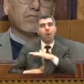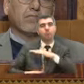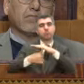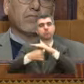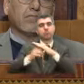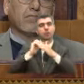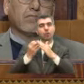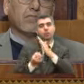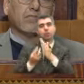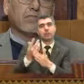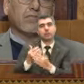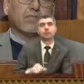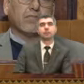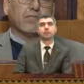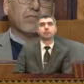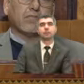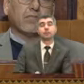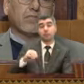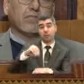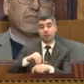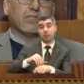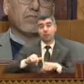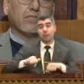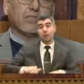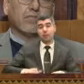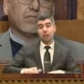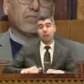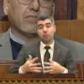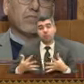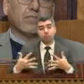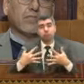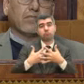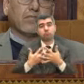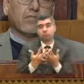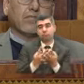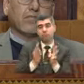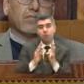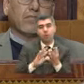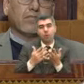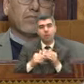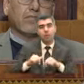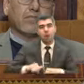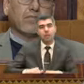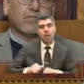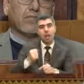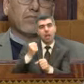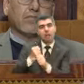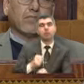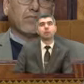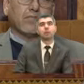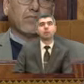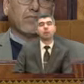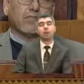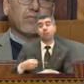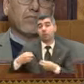لمغاربة العالم. سيدة الوزيرة، هناك لجنة وزارية مشتركة تنسق مع مديرية التعاون والدراسات في وزارتكم، نرجو